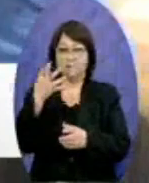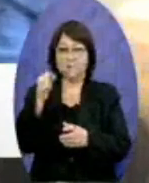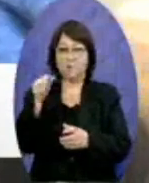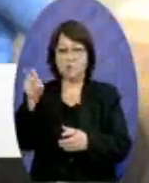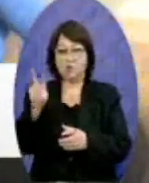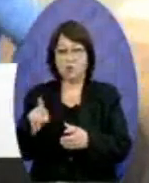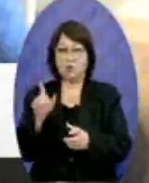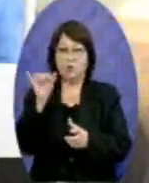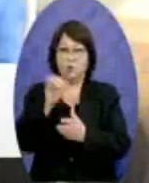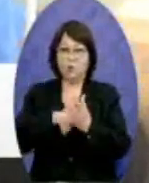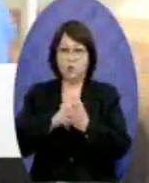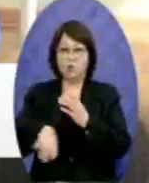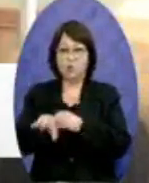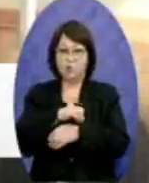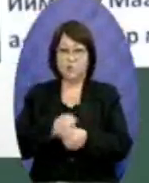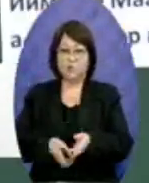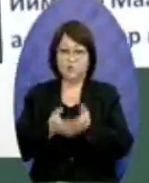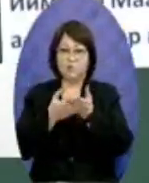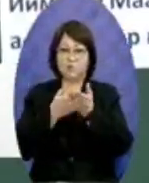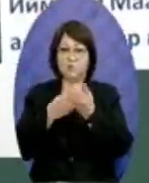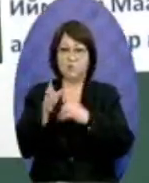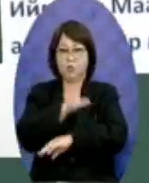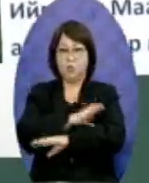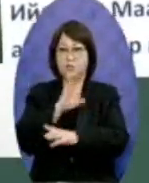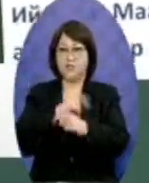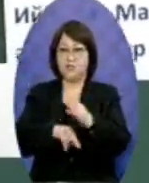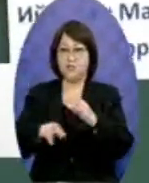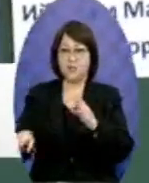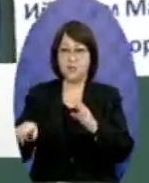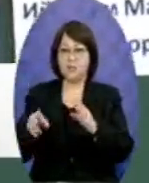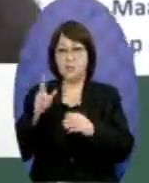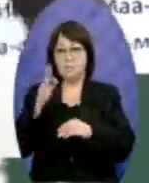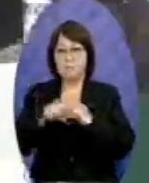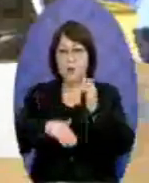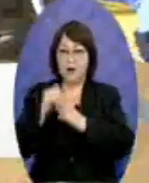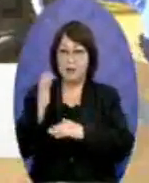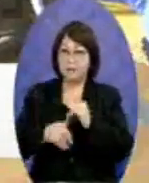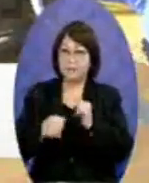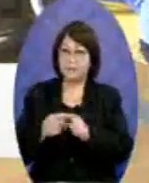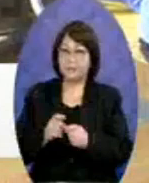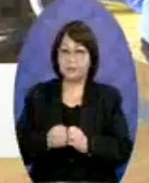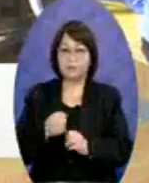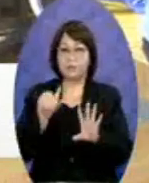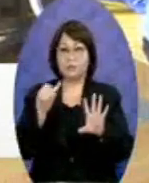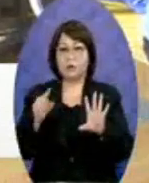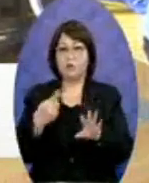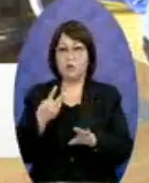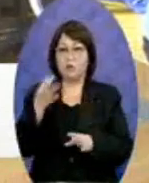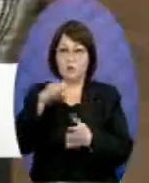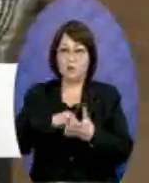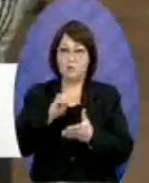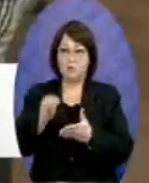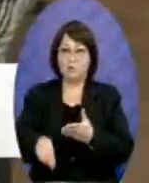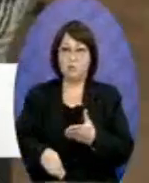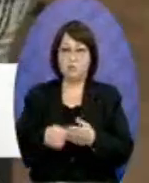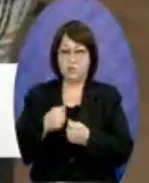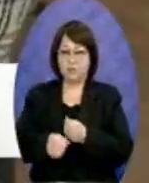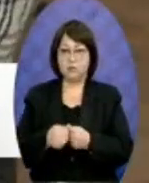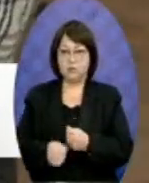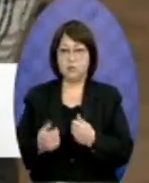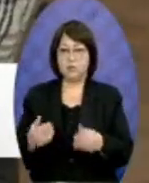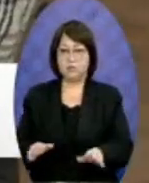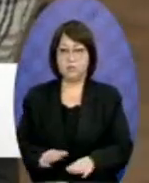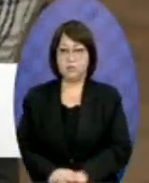сумд зориулж оруулжээ. Энэ хүрээнд сургууль цэцэрлэгийн цогцлбор барьж тогтцуулахад нийтдээ 7.2 тэрбум төгрөг зарцуулсан